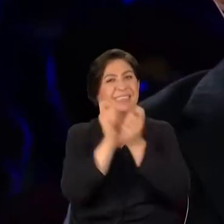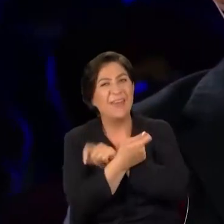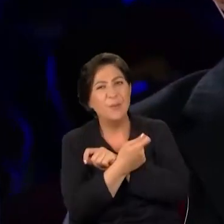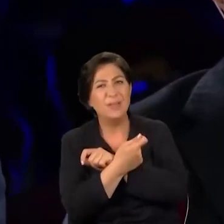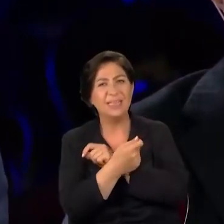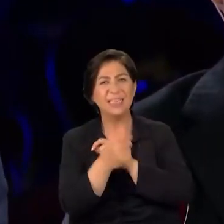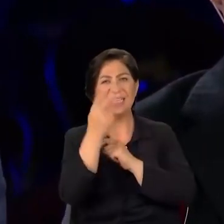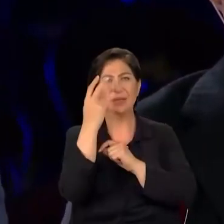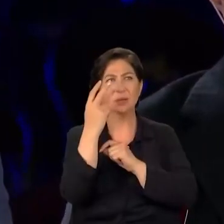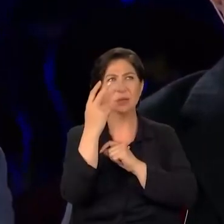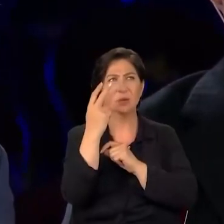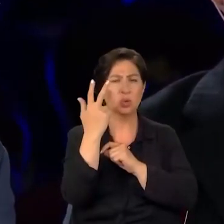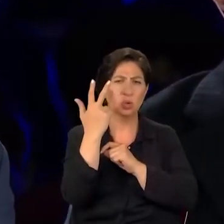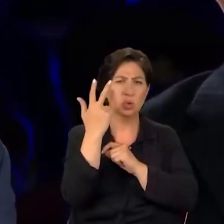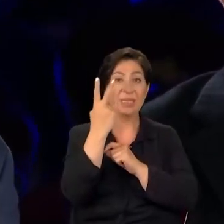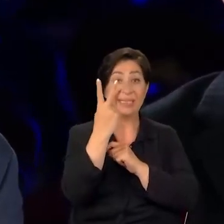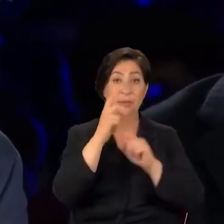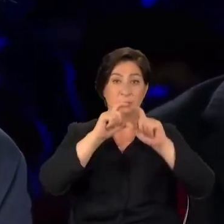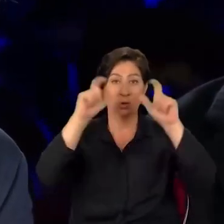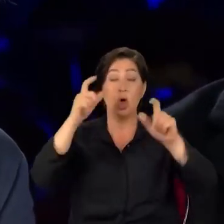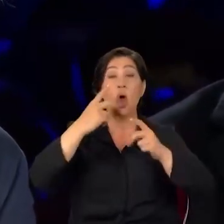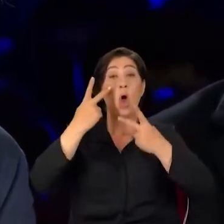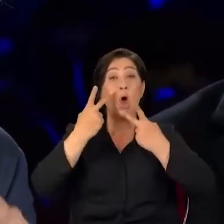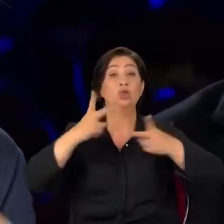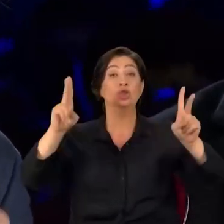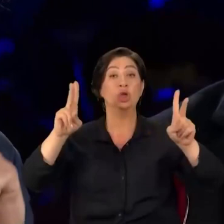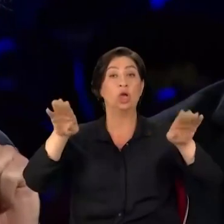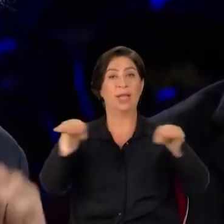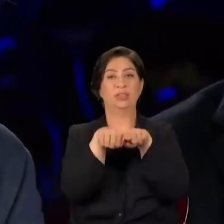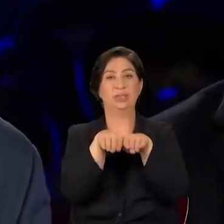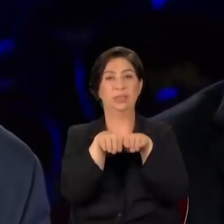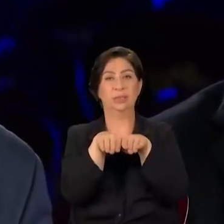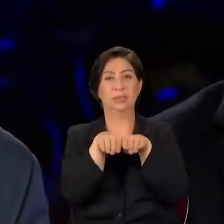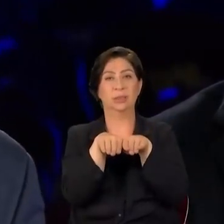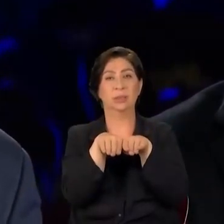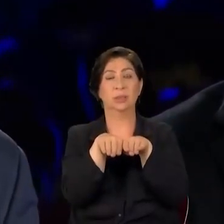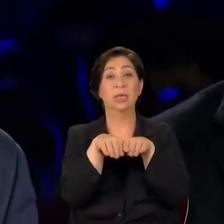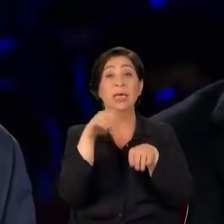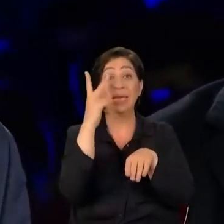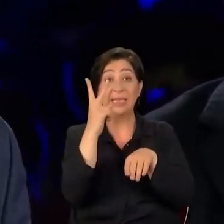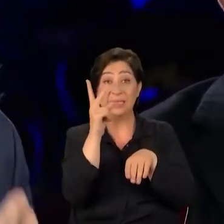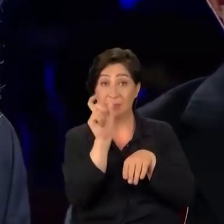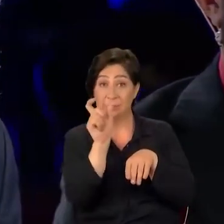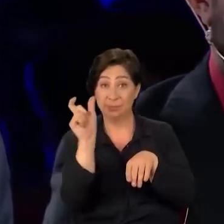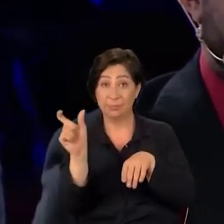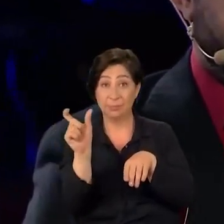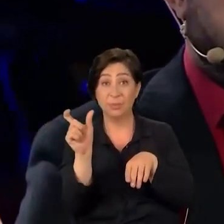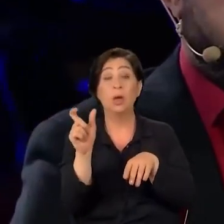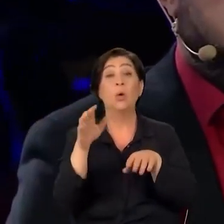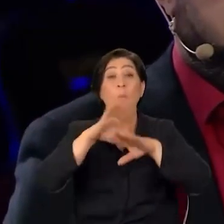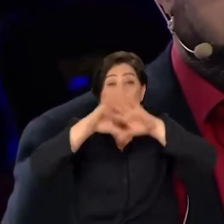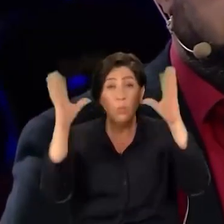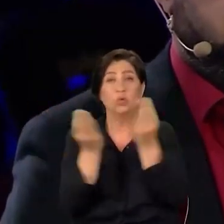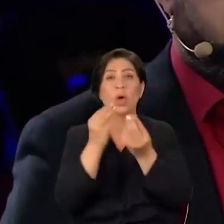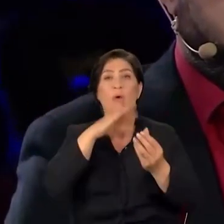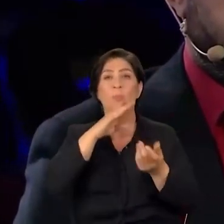Fransız devriminin iki sloganı var, üçüncüsü sonradan gelir. Özgürlük ve eşitlik. İki slogan